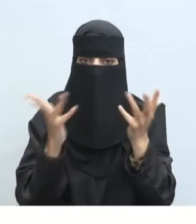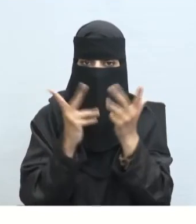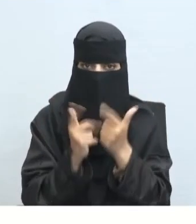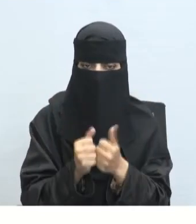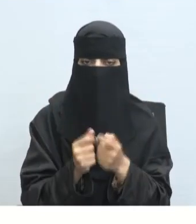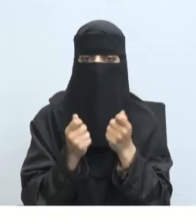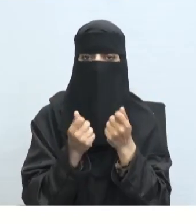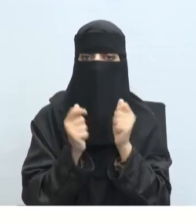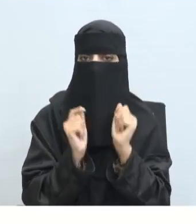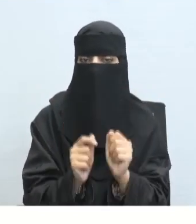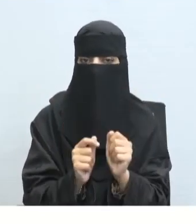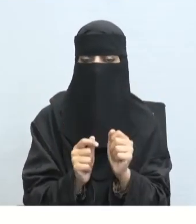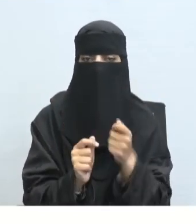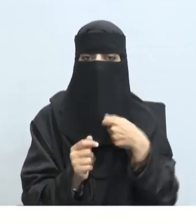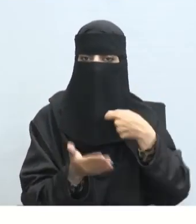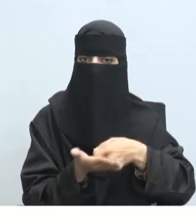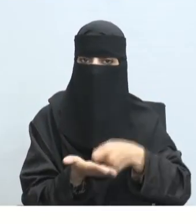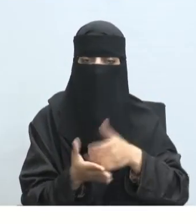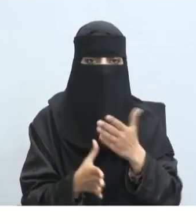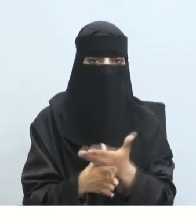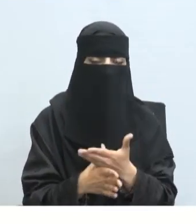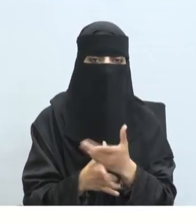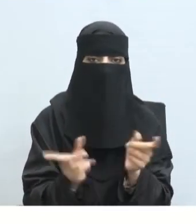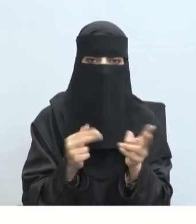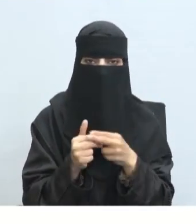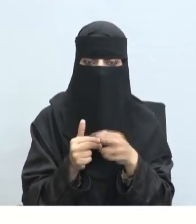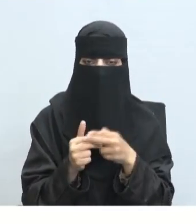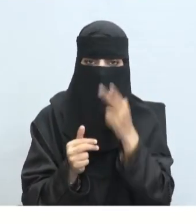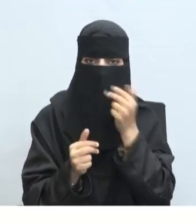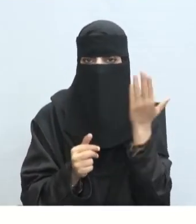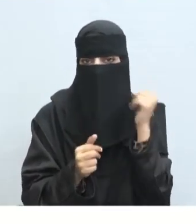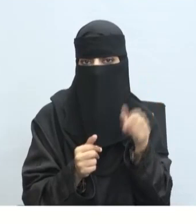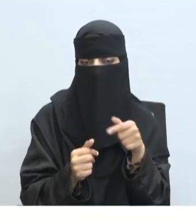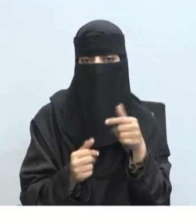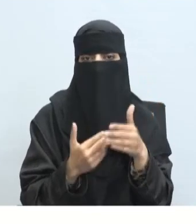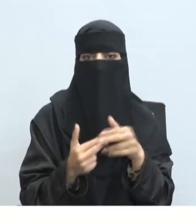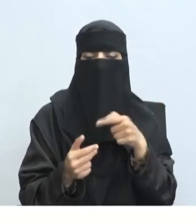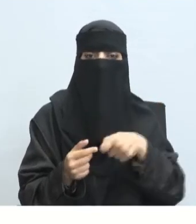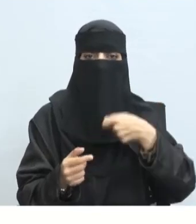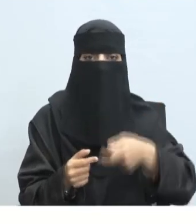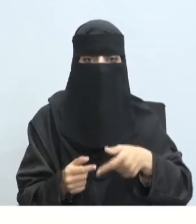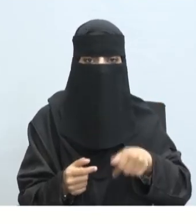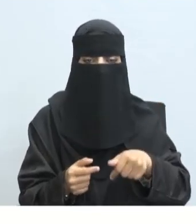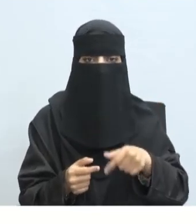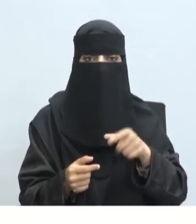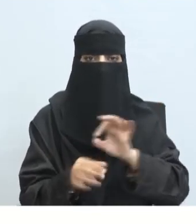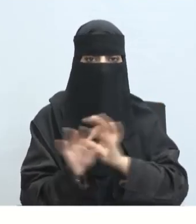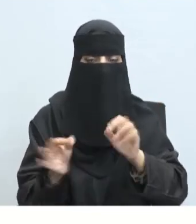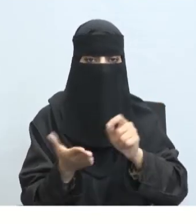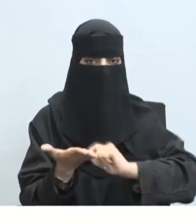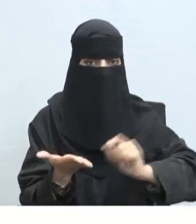يقدر الاحتياجات الماليه يعمل على اغلاق الحسابات السانويه الحساب المصرفي هو قد يكون مفوض